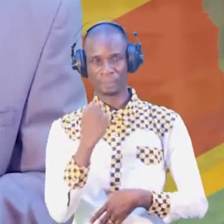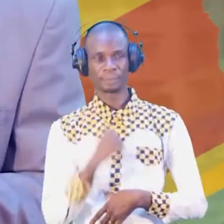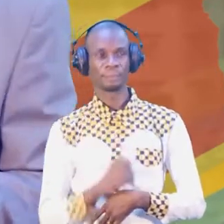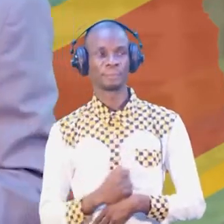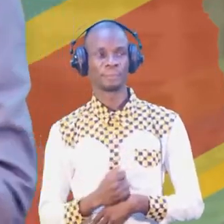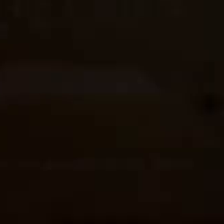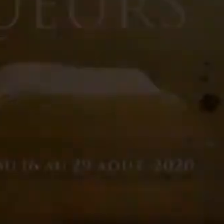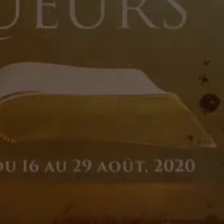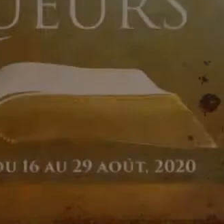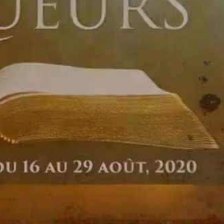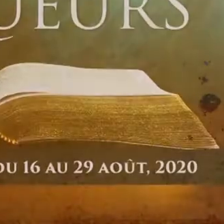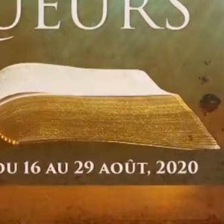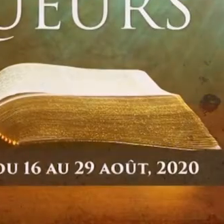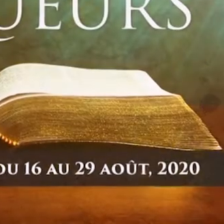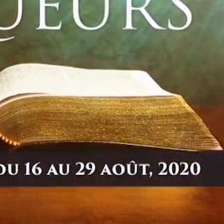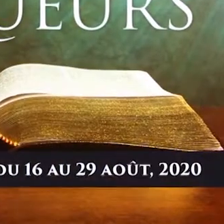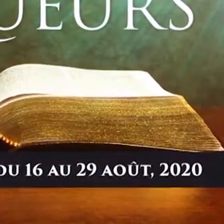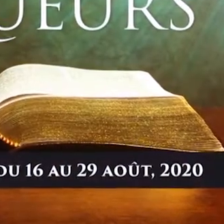bakomisa nzambe na loyembo moko